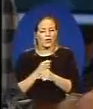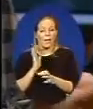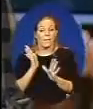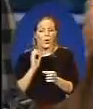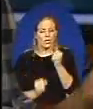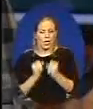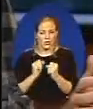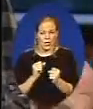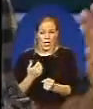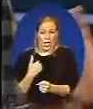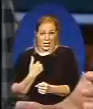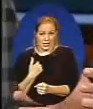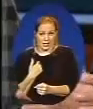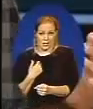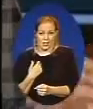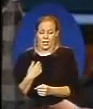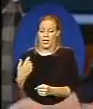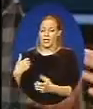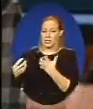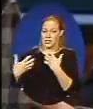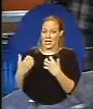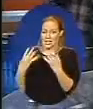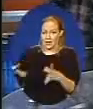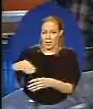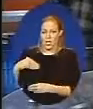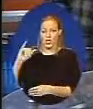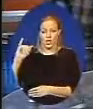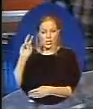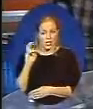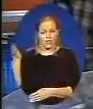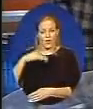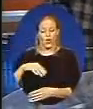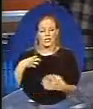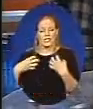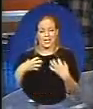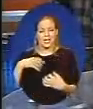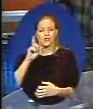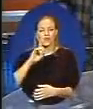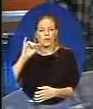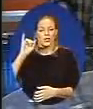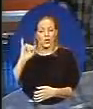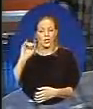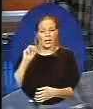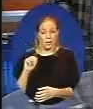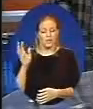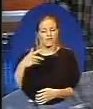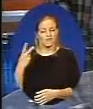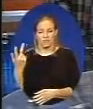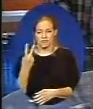אני מבין שנינו, אני אשחק לצד שחקן נפלא, יוסי עיני ועוד שחקן יונתן מילר, שגם